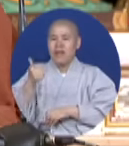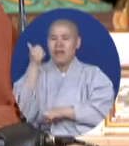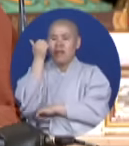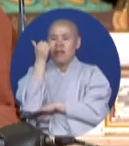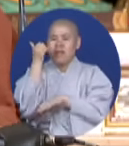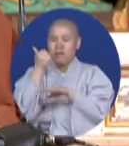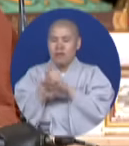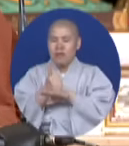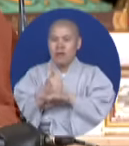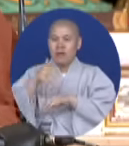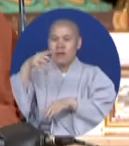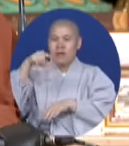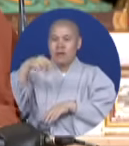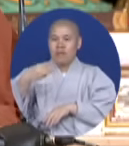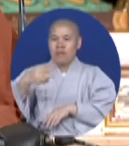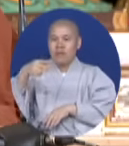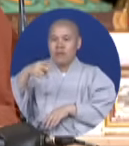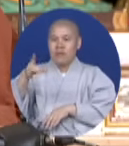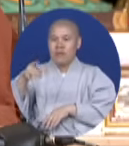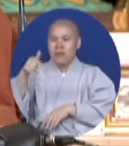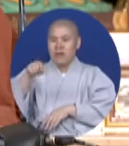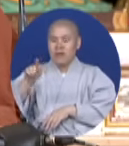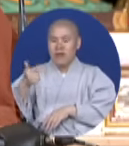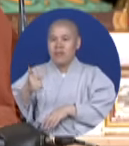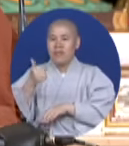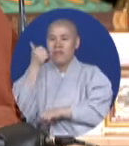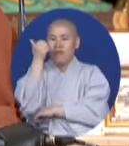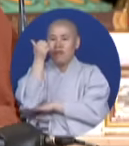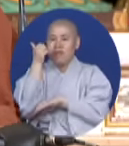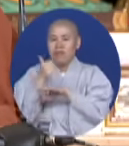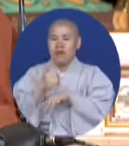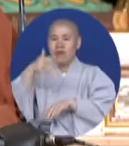출출세간인과 마지막이 좀 어려운데요.